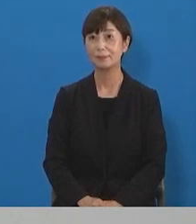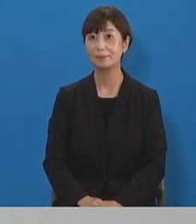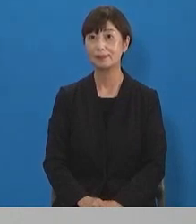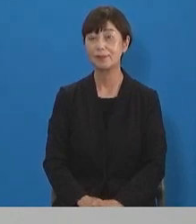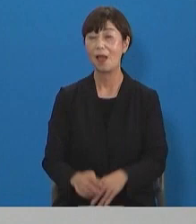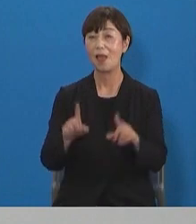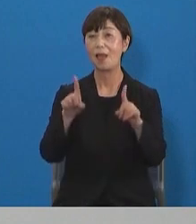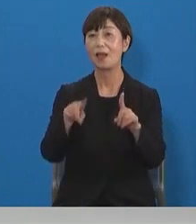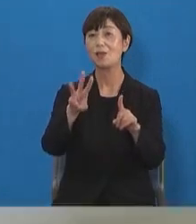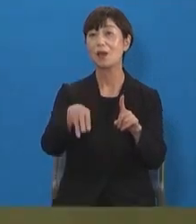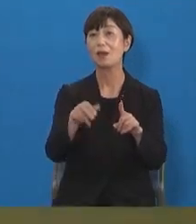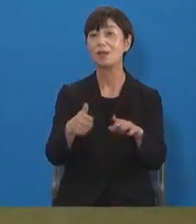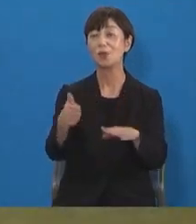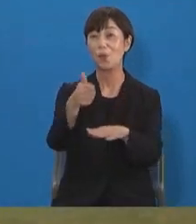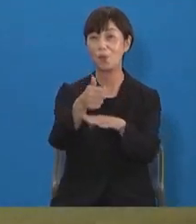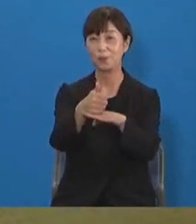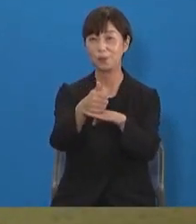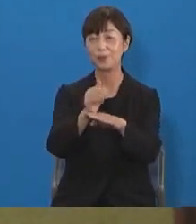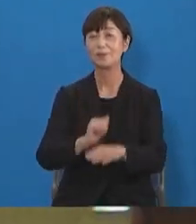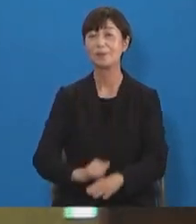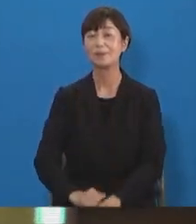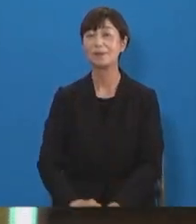門川市長。